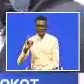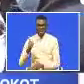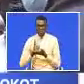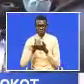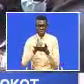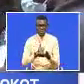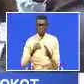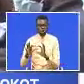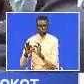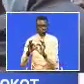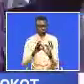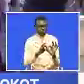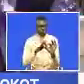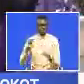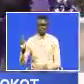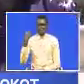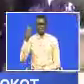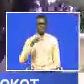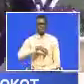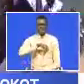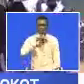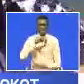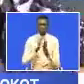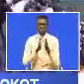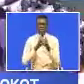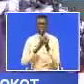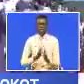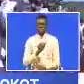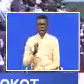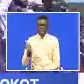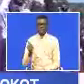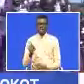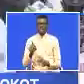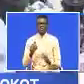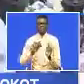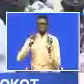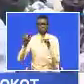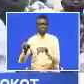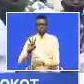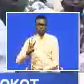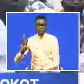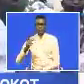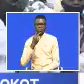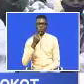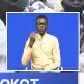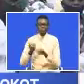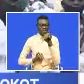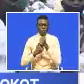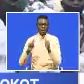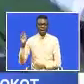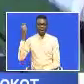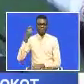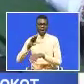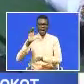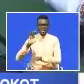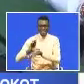kuleta umoja kwa taifa. Raila na viongozi wengine walikuwa wametembea West Pokot kushiriki mchango katika kanisa la dini